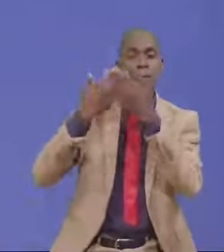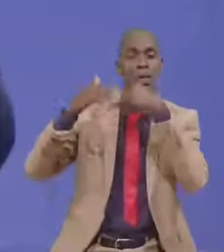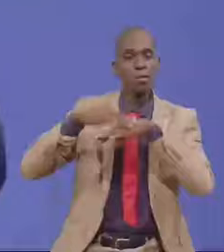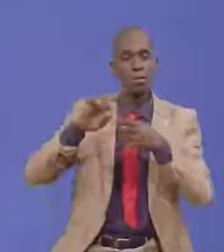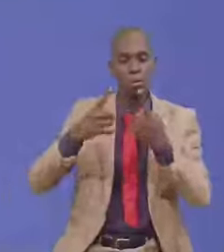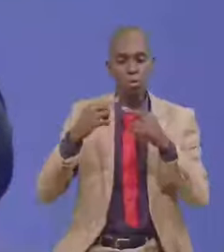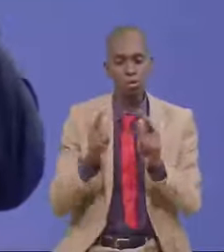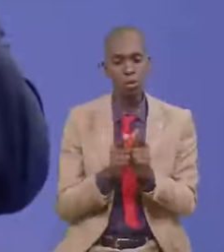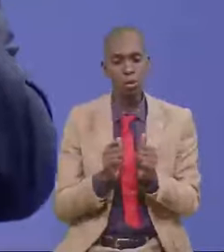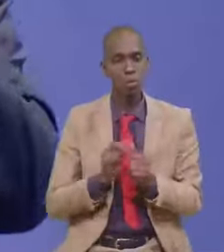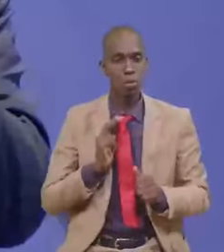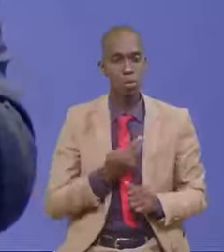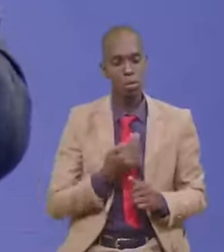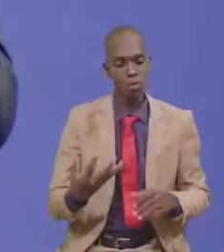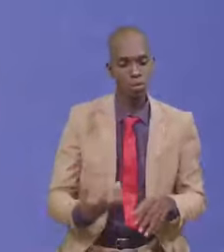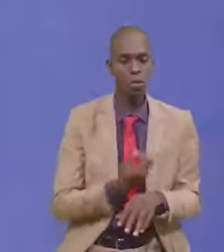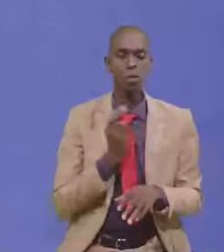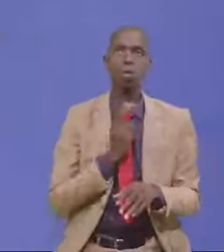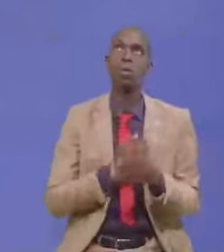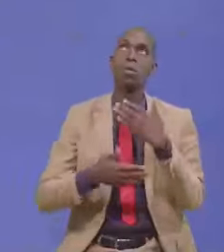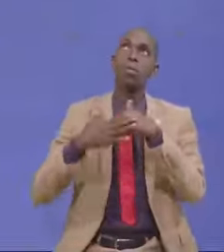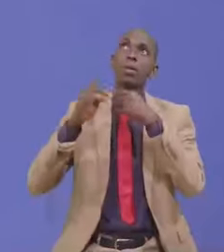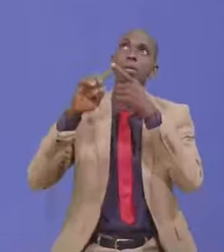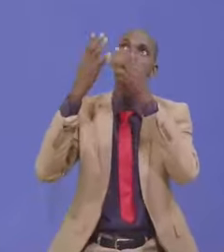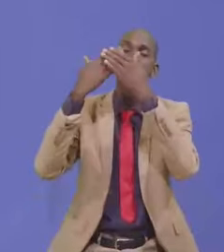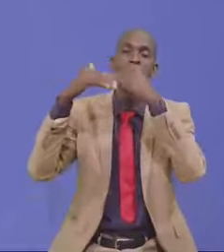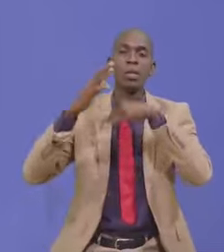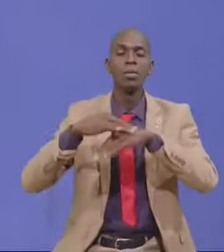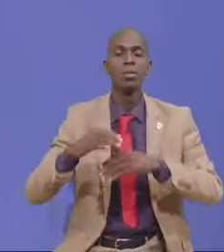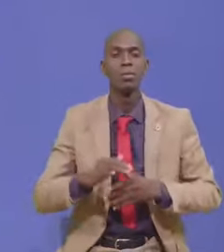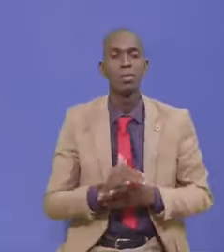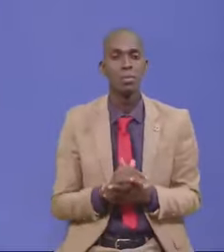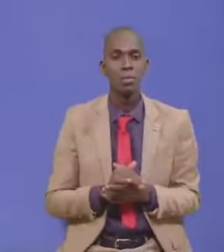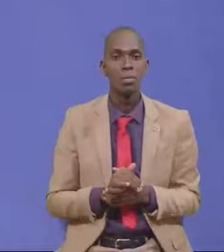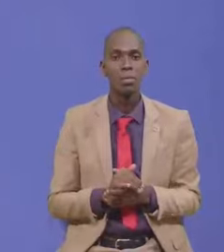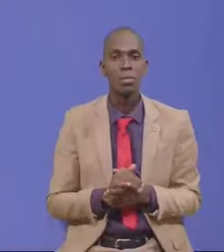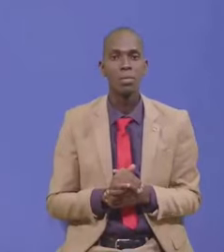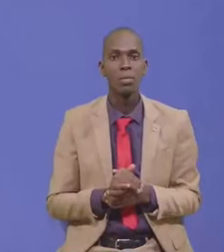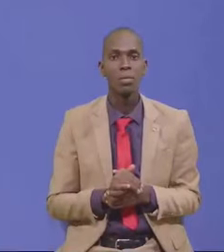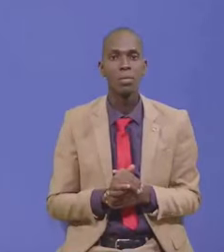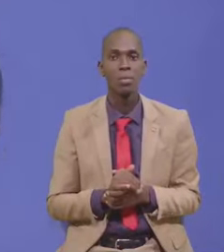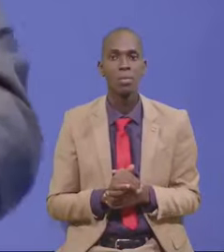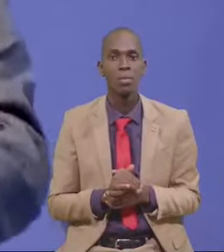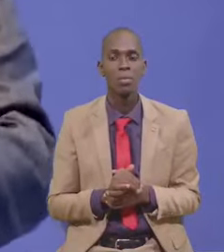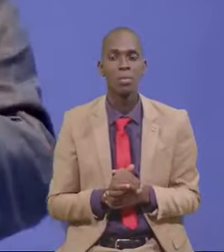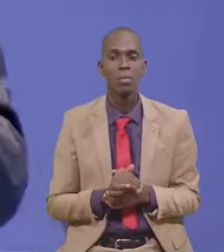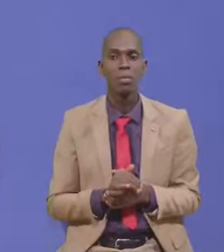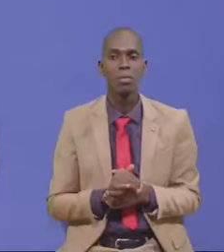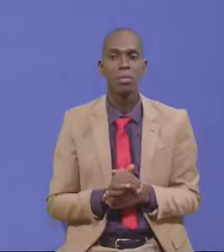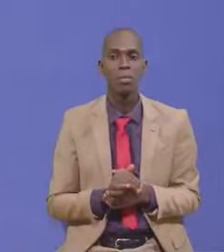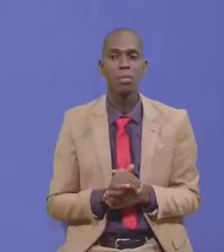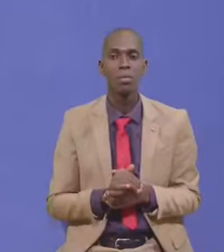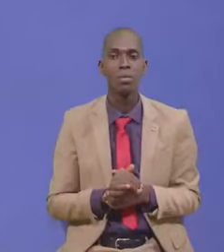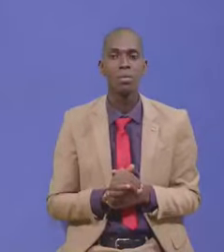Et la vérité qui vient du ciel, c'est elle qui nous transforme, c'est elle qui nous change et nous permet d'aller au ciel à la